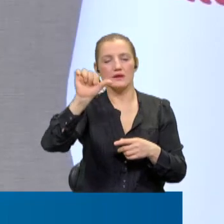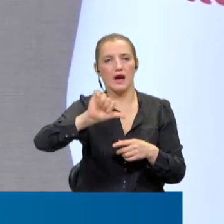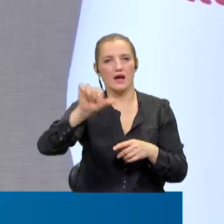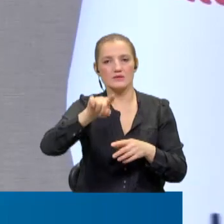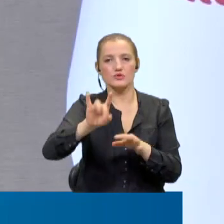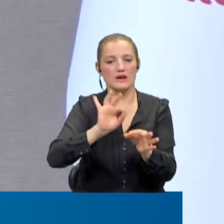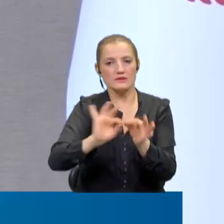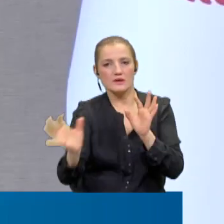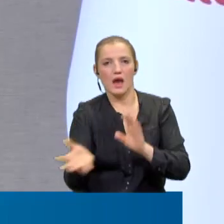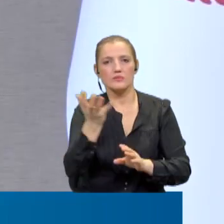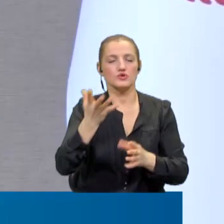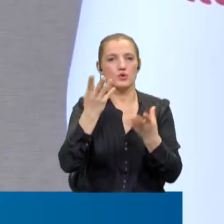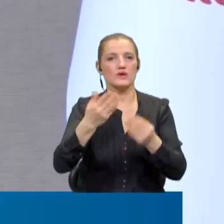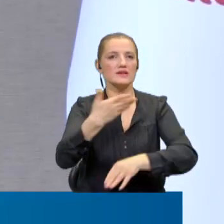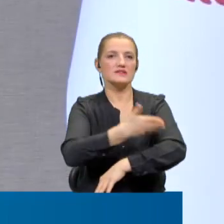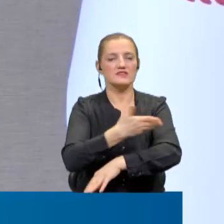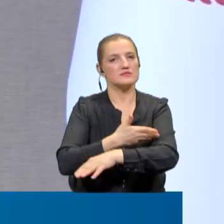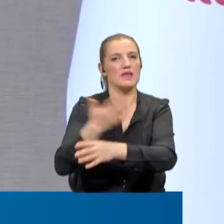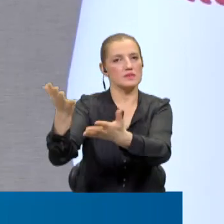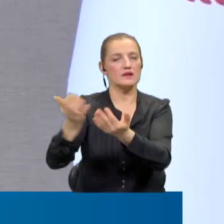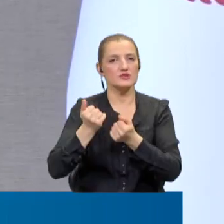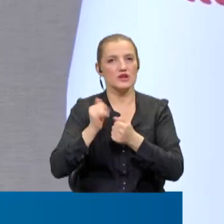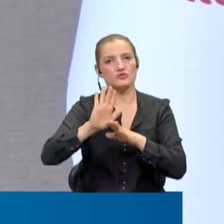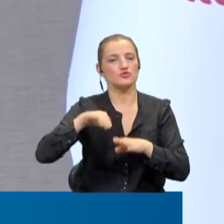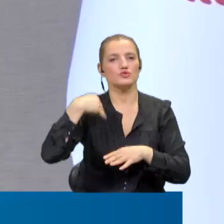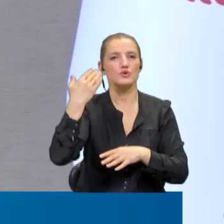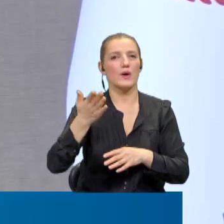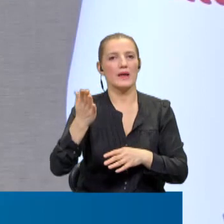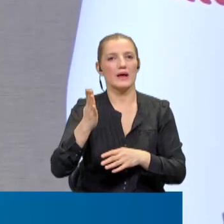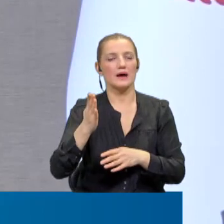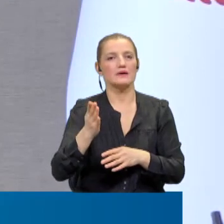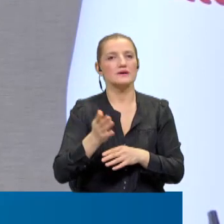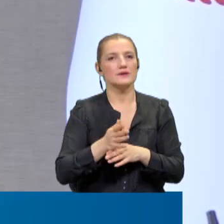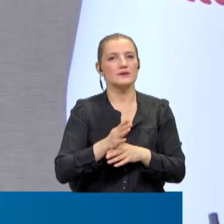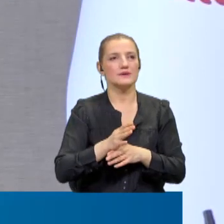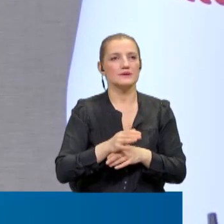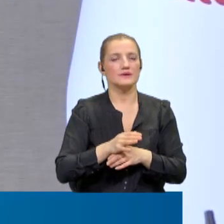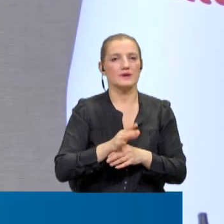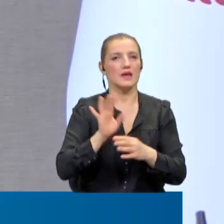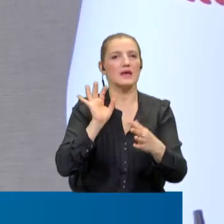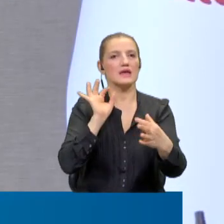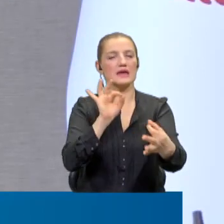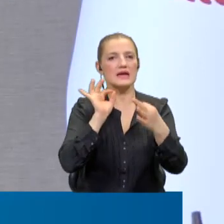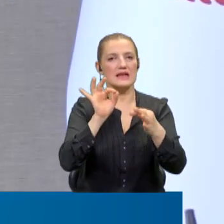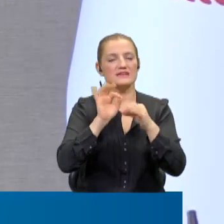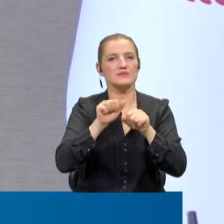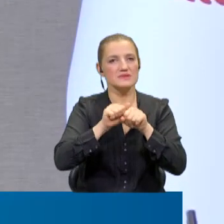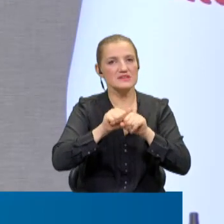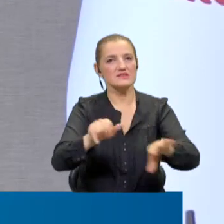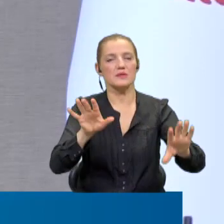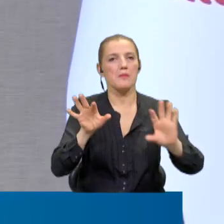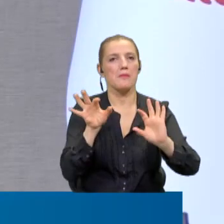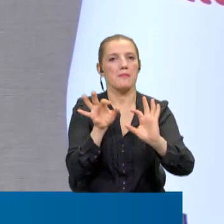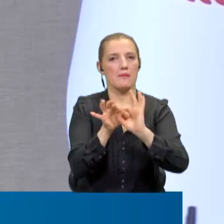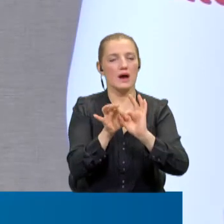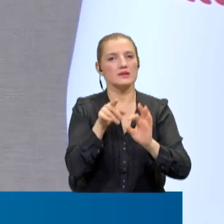yapmış olacağız hizmeti Alacağız Sonra da ulusal iletim sisteminize bağlamak